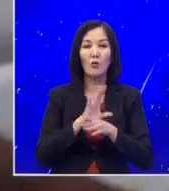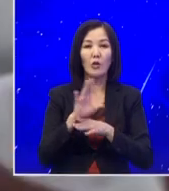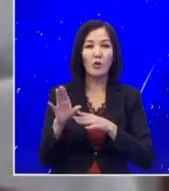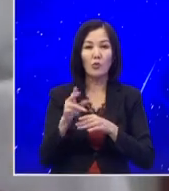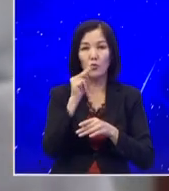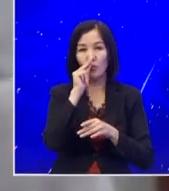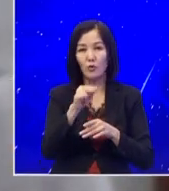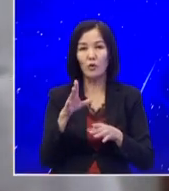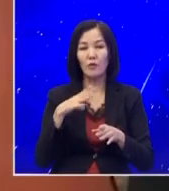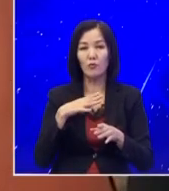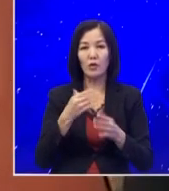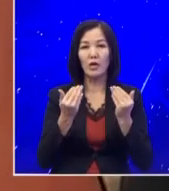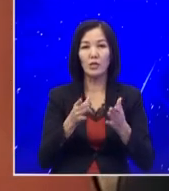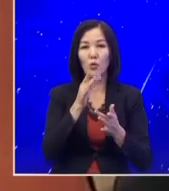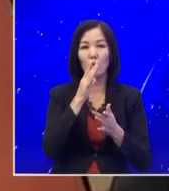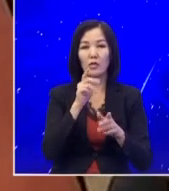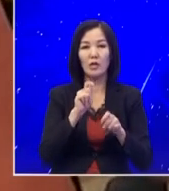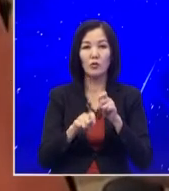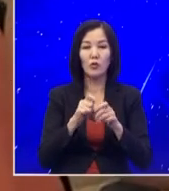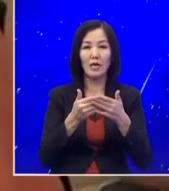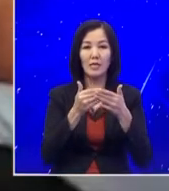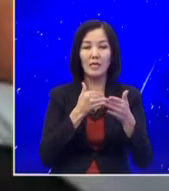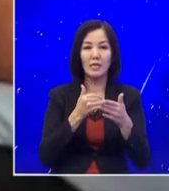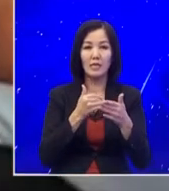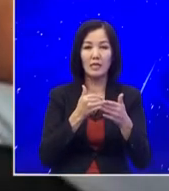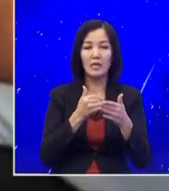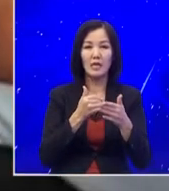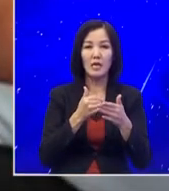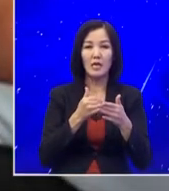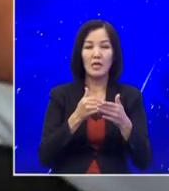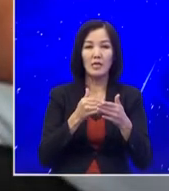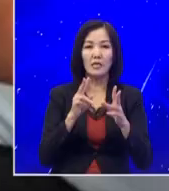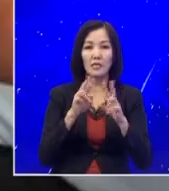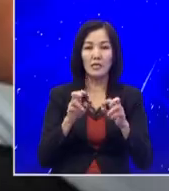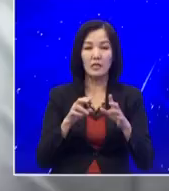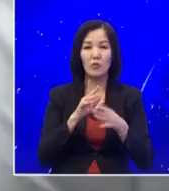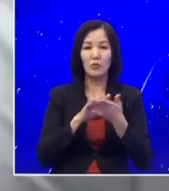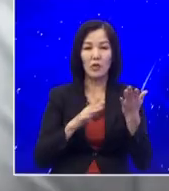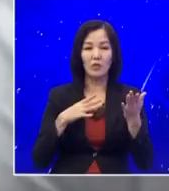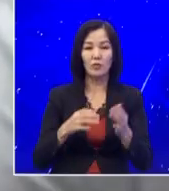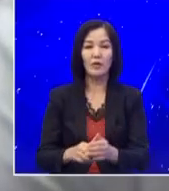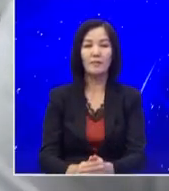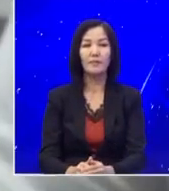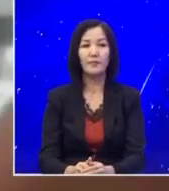арқылы күдікке ілініп отыр. Қазіргі уақытта сотқа дейінгі тергеу жалғасуда.